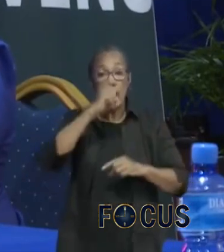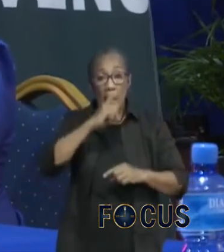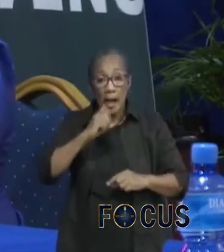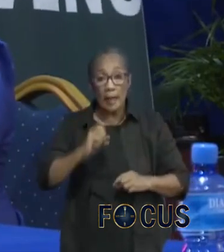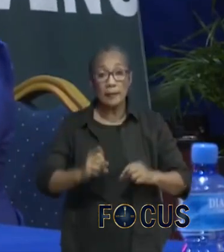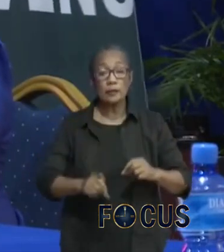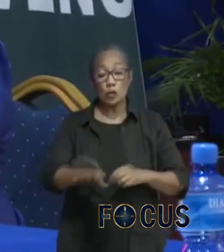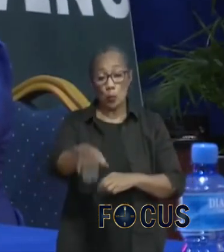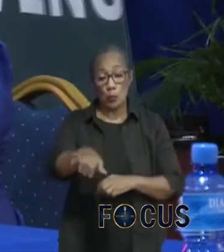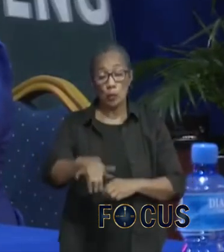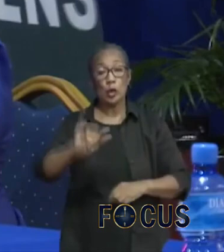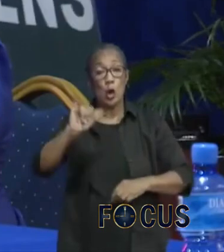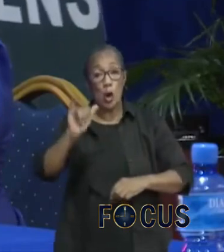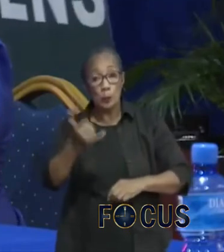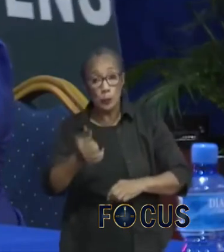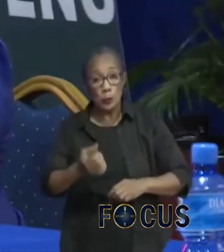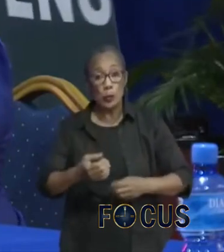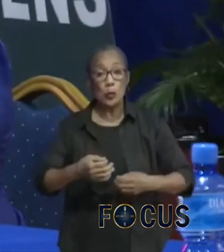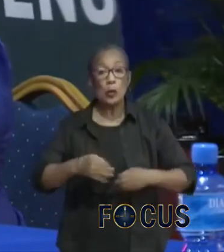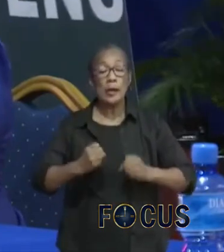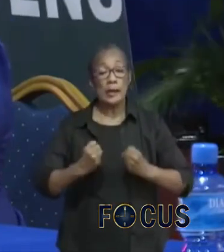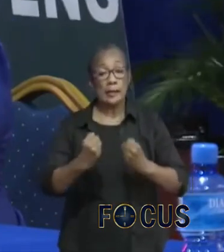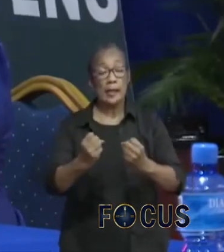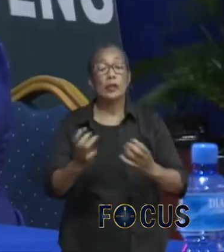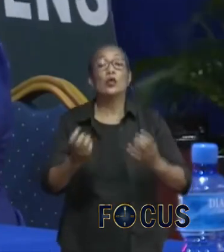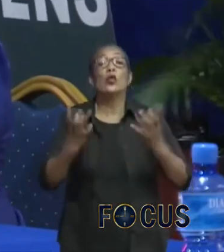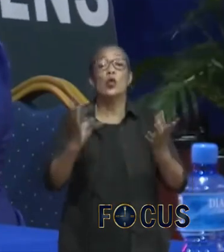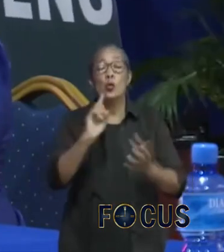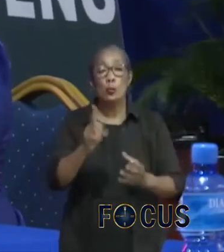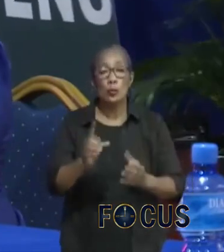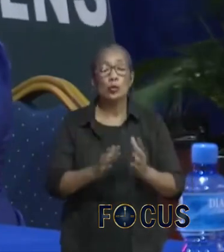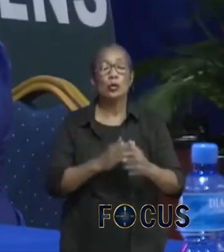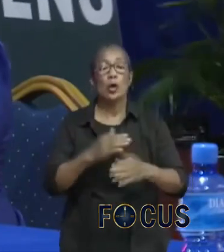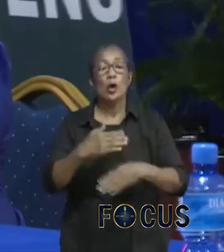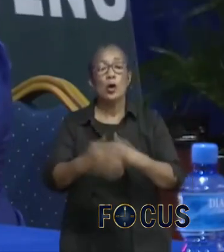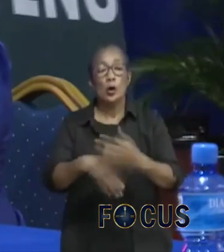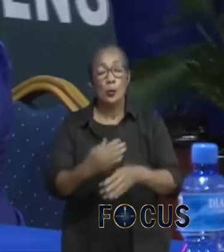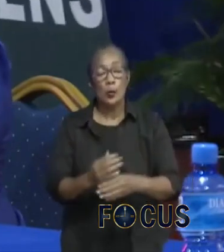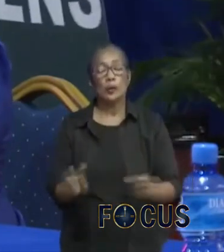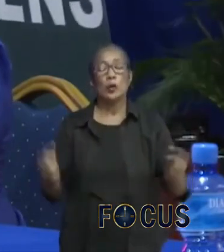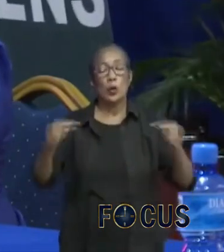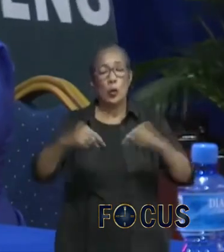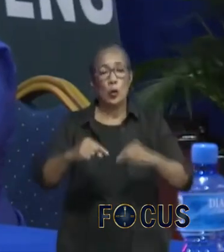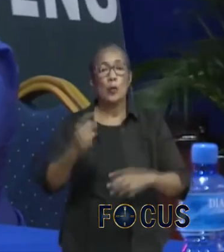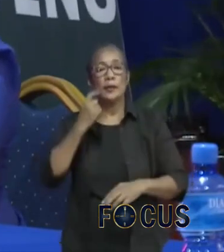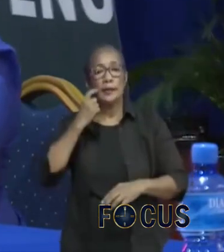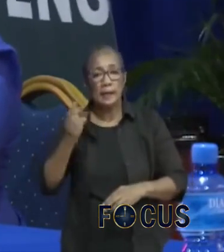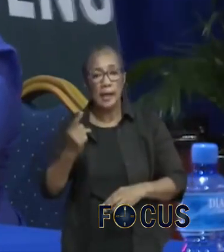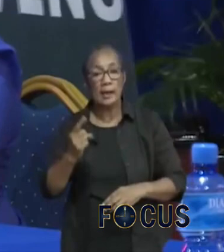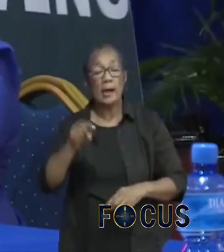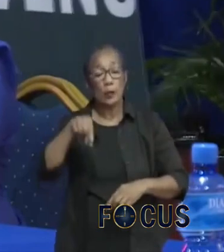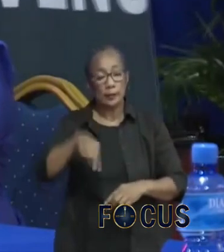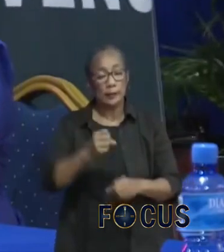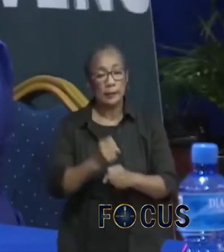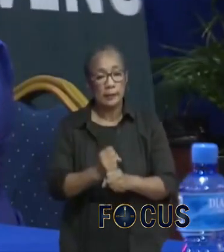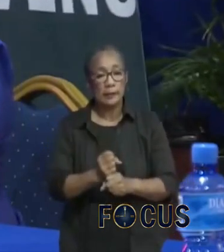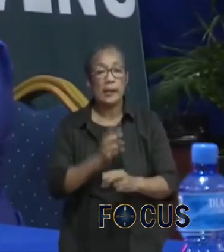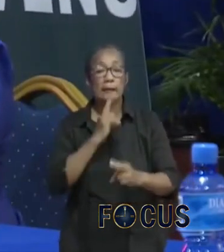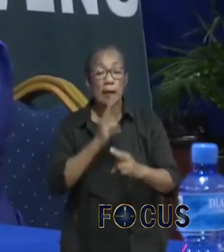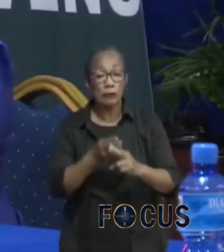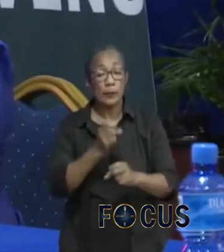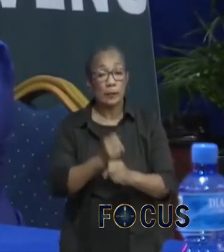wij weten hoe dat zal gebeuren. En daar gaan we ons dus de komende dagen voor klaarmaken en gaan